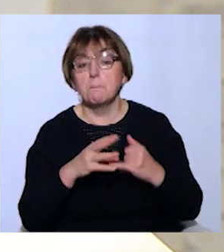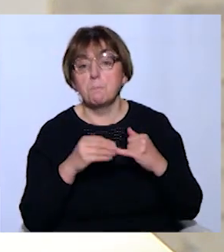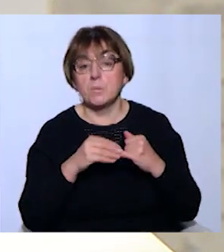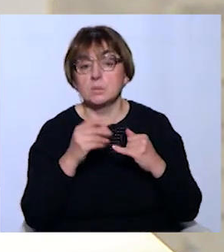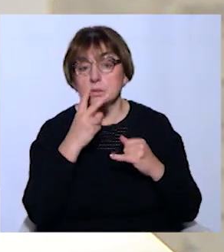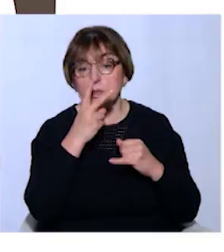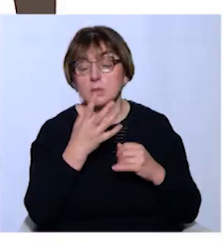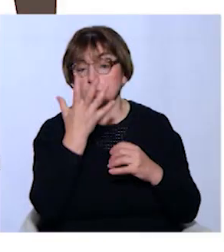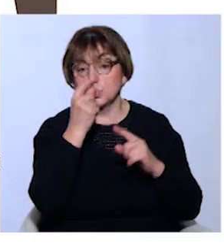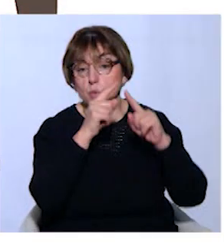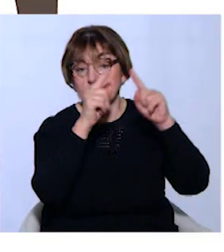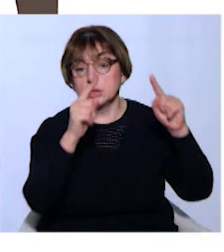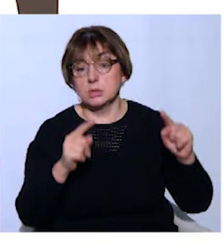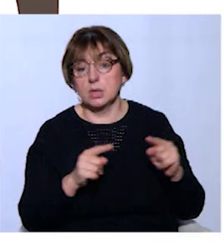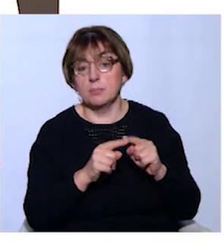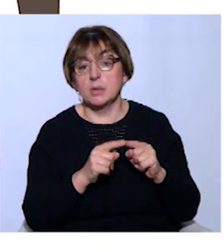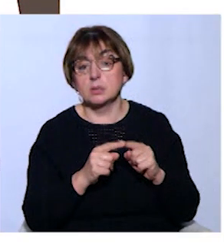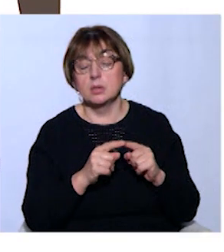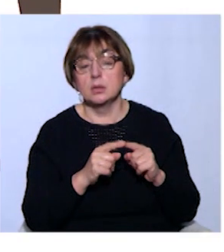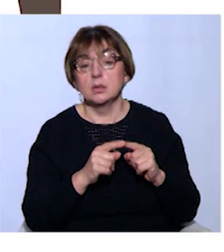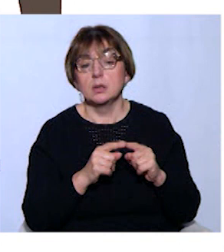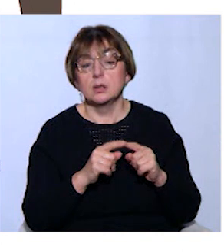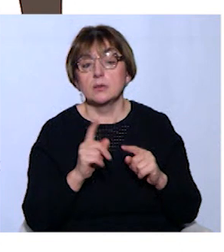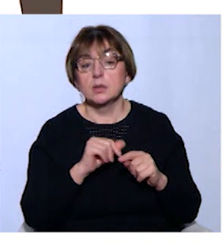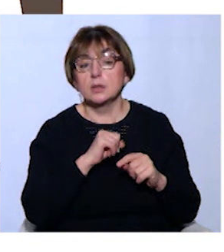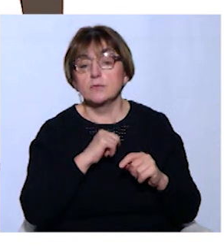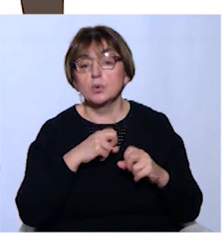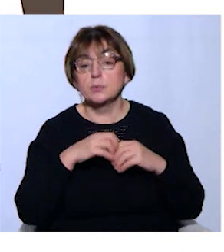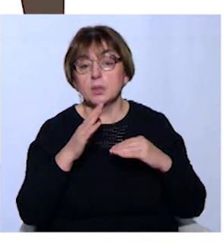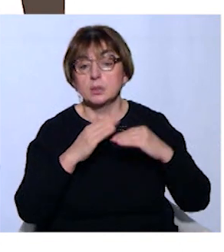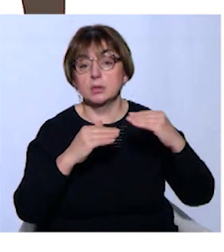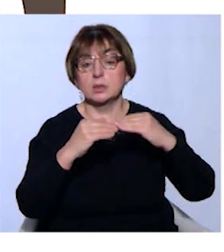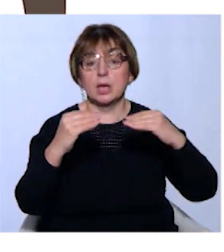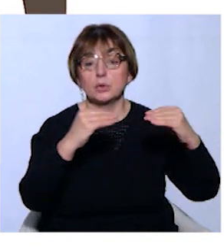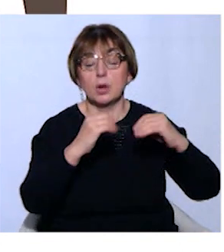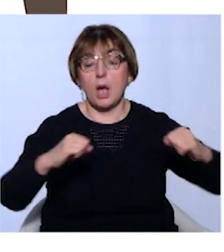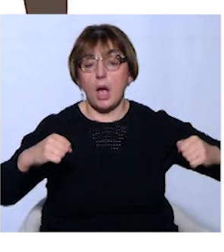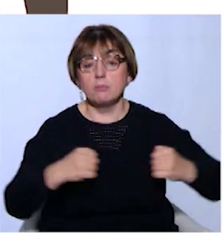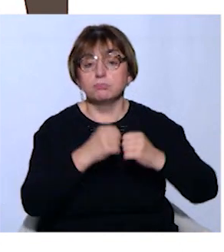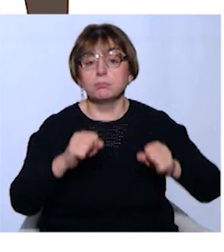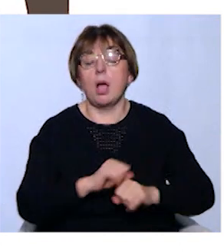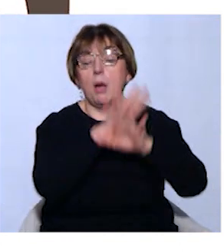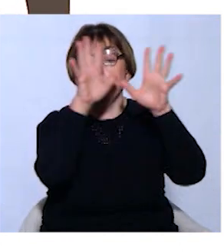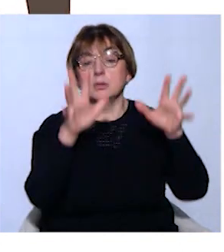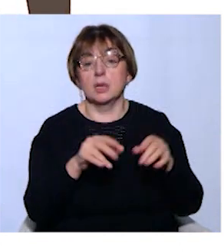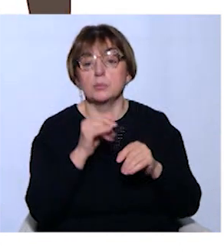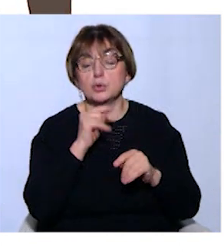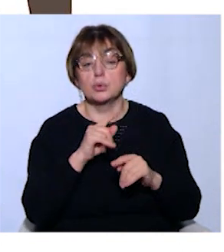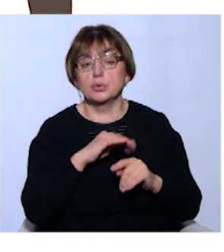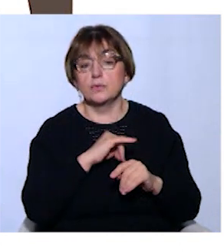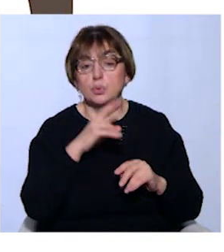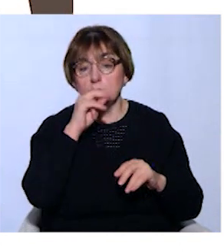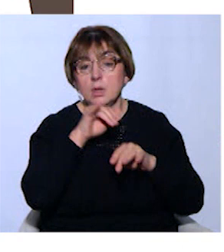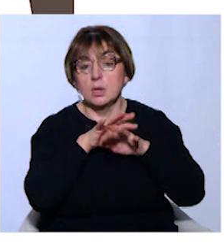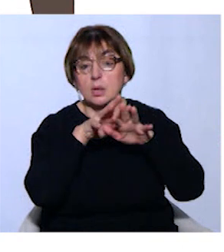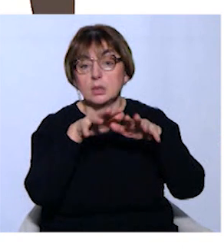ახლა ხედავთ სქემას, მაგალითად რაღაცა ტექნოგენური აფეთქების დროს რადიაციის, აი